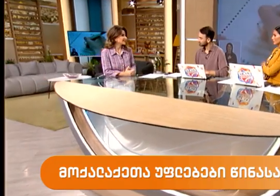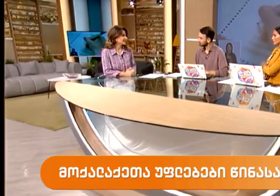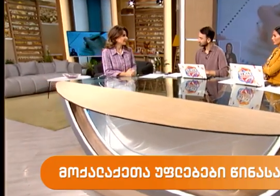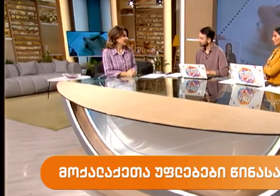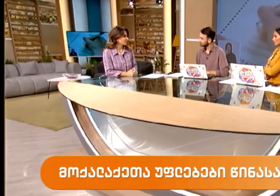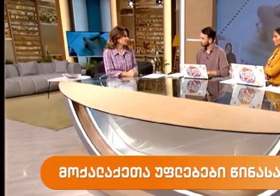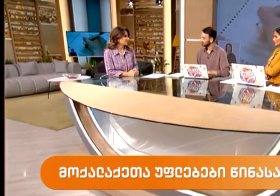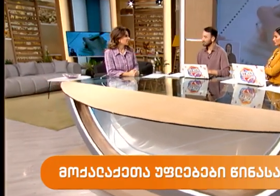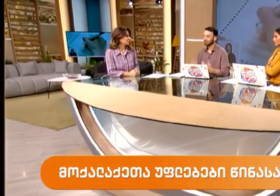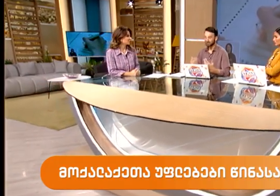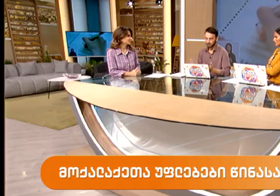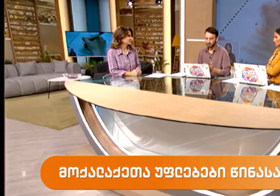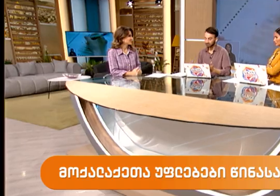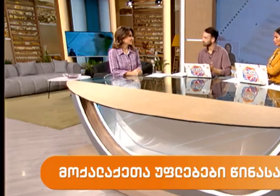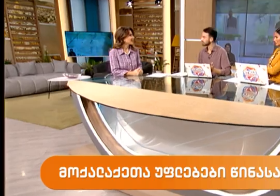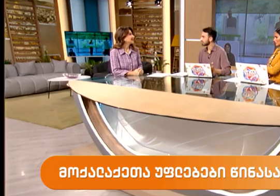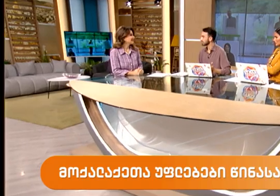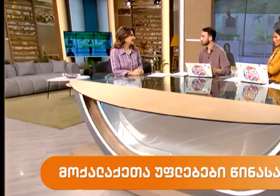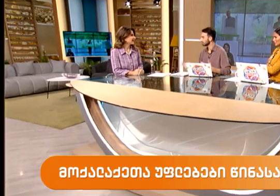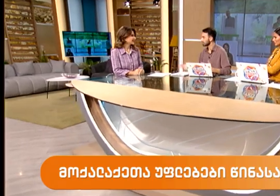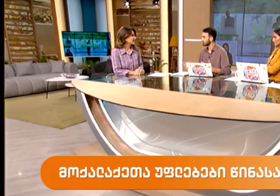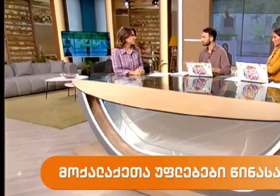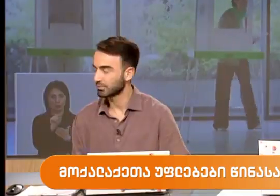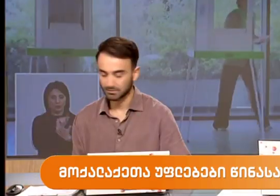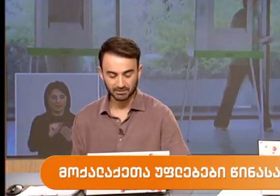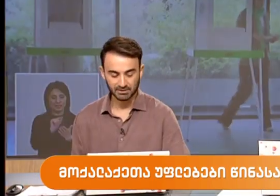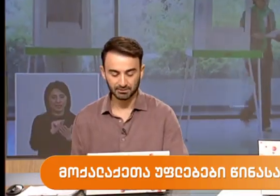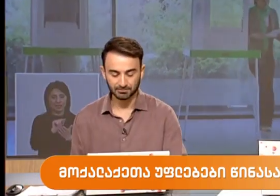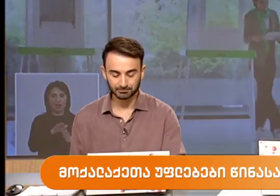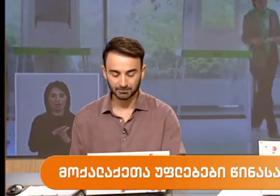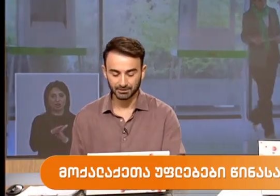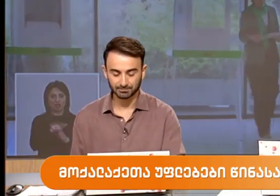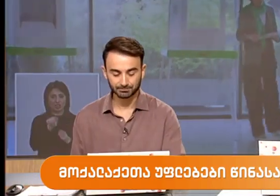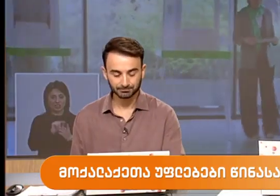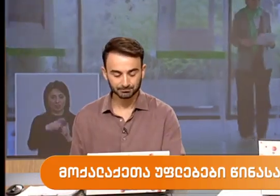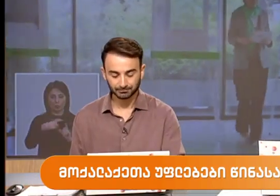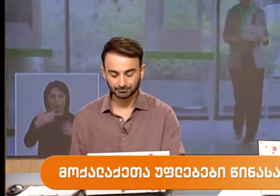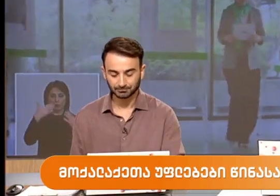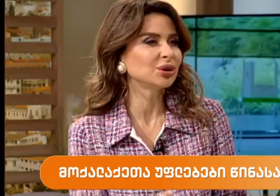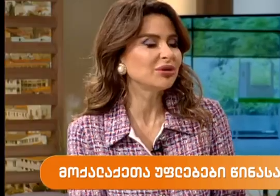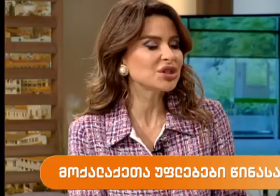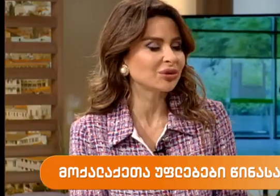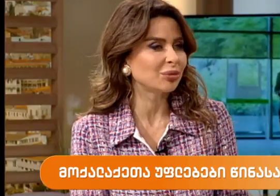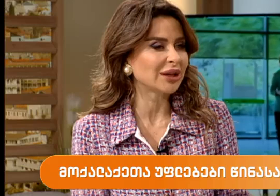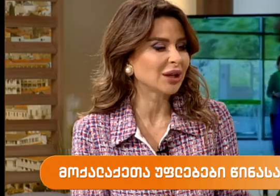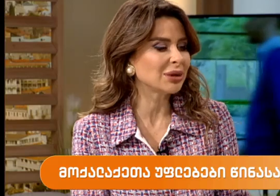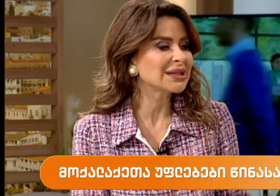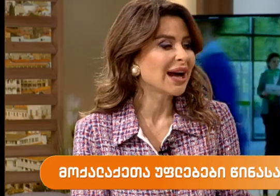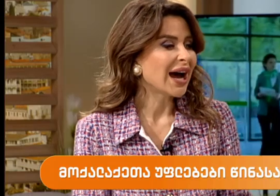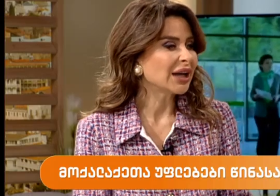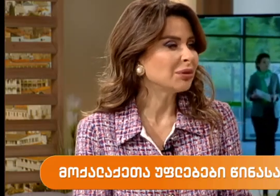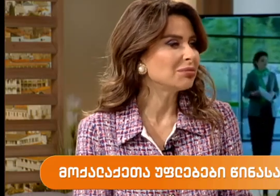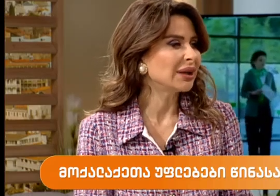პრეზიდენტის არჩევაში. მათ ვაძლევთ ლეგიტიმაციას, რომ შეარჩენ უკვე. ჩვენ ანუ პარლამენტის არჩევით არა მხოლოდ ვირჩევთ